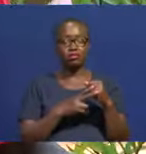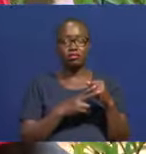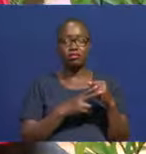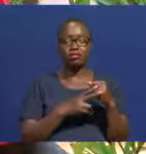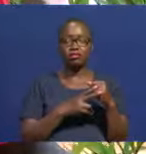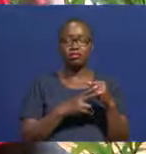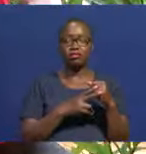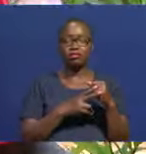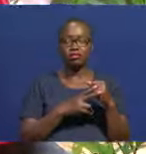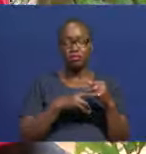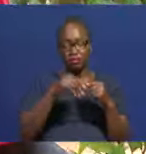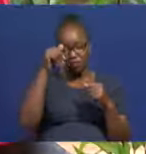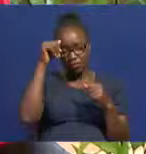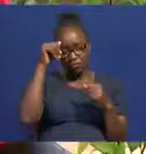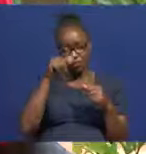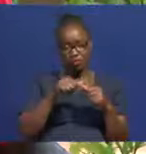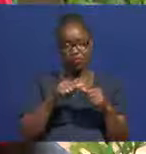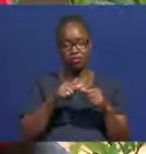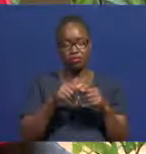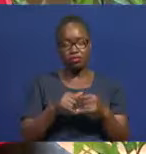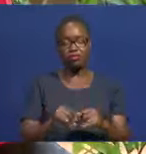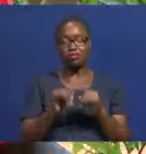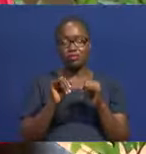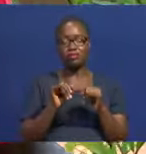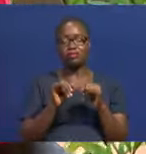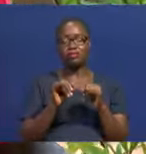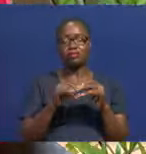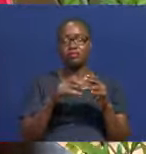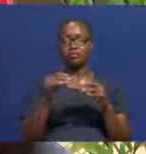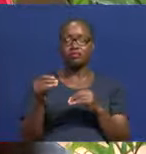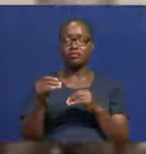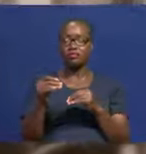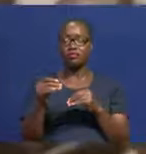Na nakumbuka walijaribu kuenda kule,